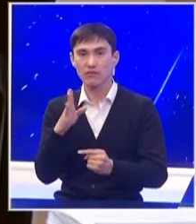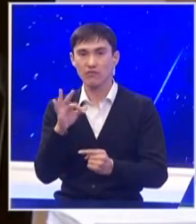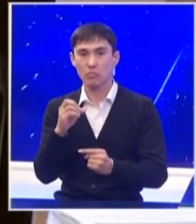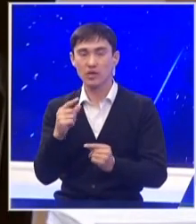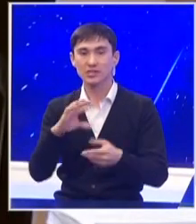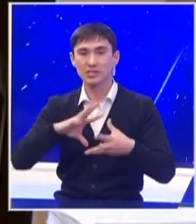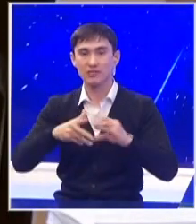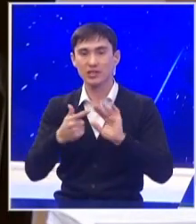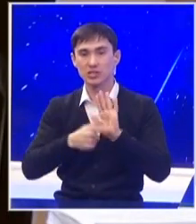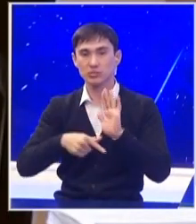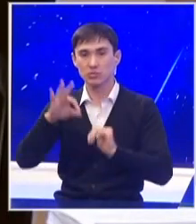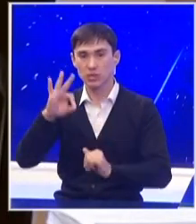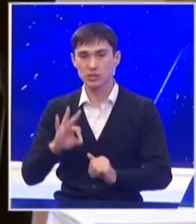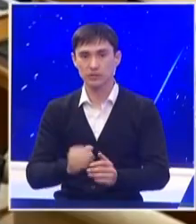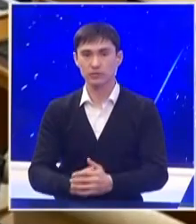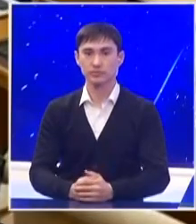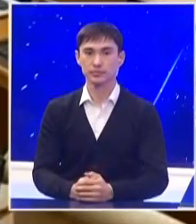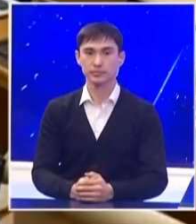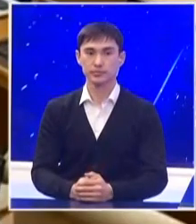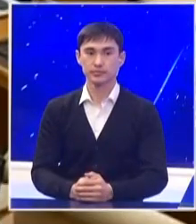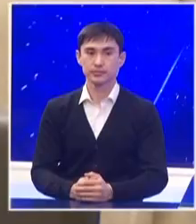составляет 70%.